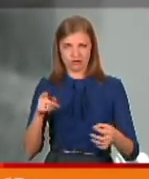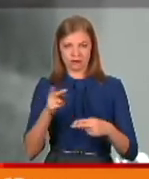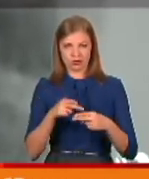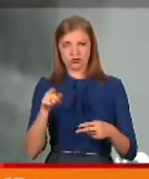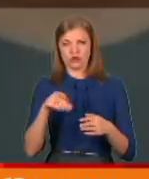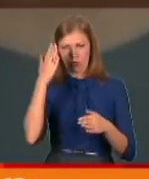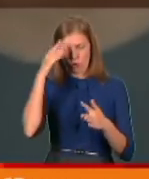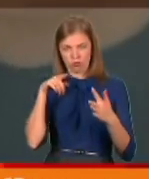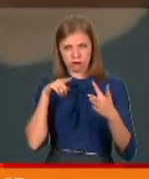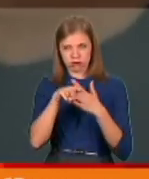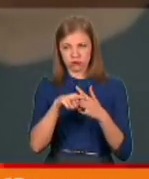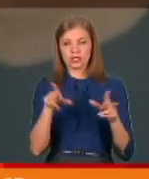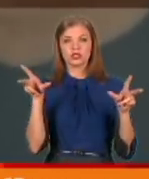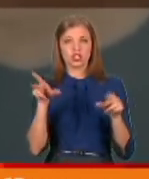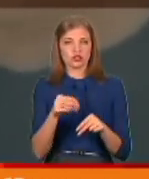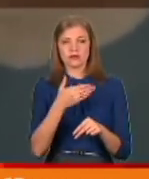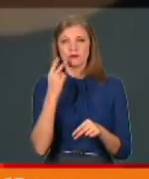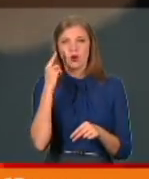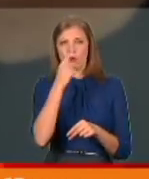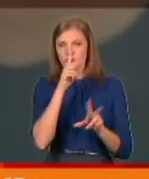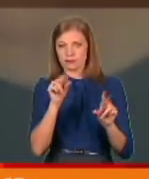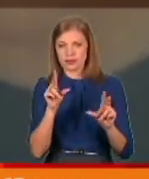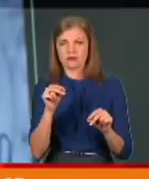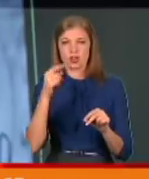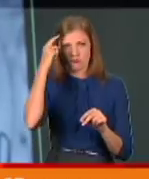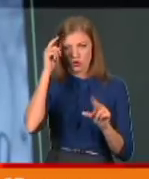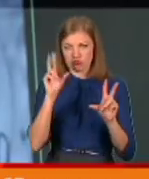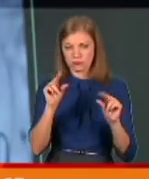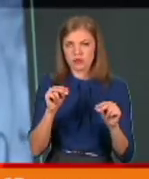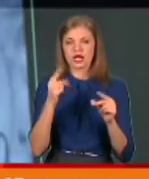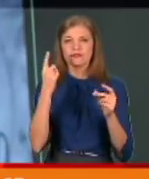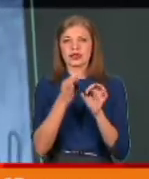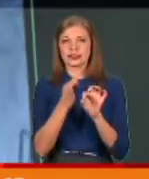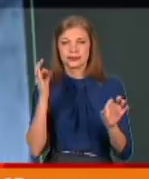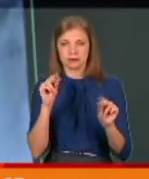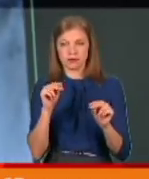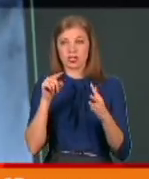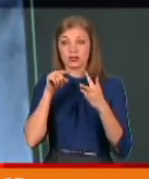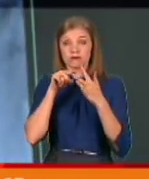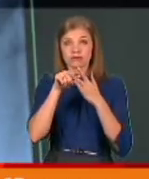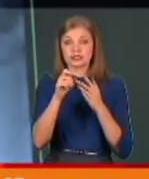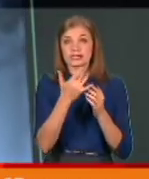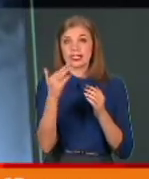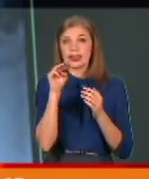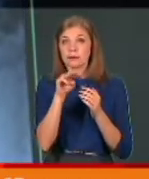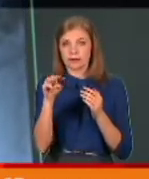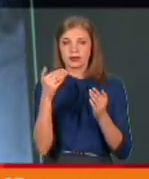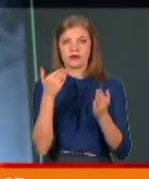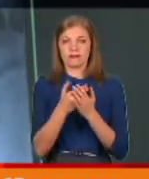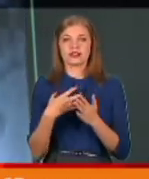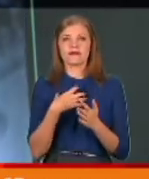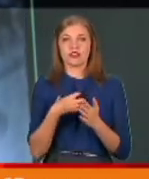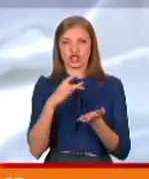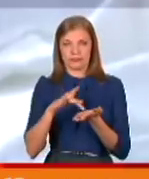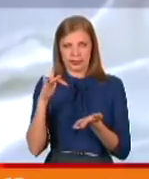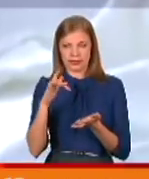голову наскрізь. Та, на щастя, не зачепив ані ока, ні мозку, ні великих судин, пройшовши буквально за кілька міліметрів від життєво